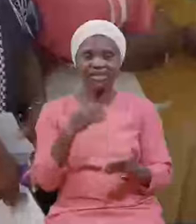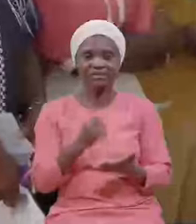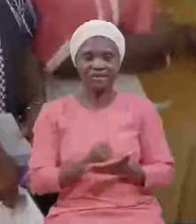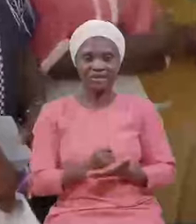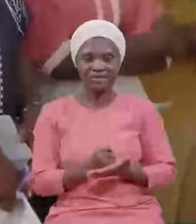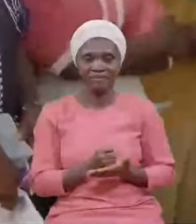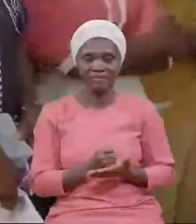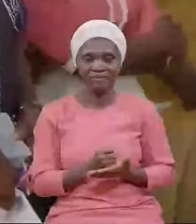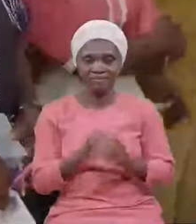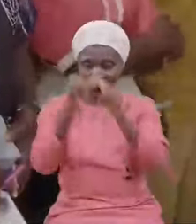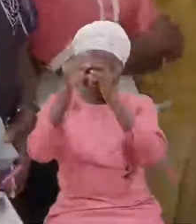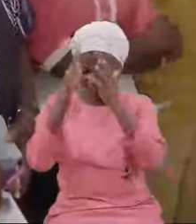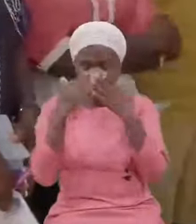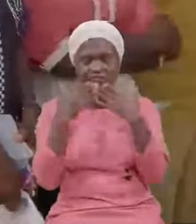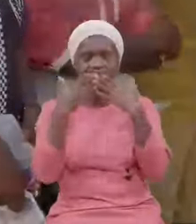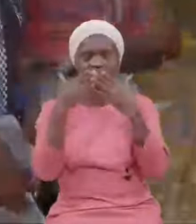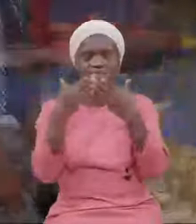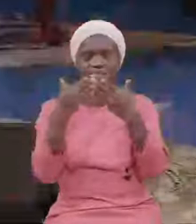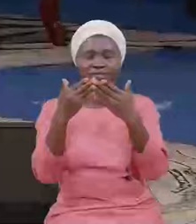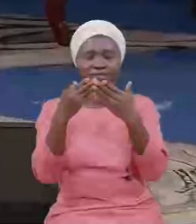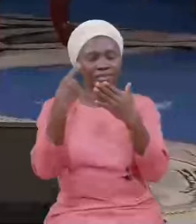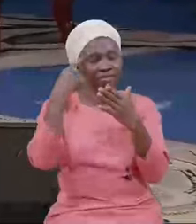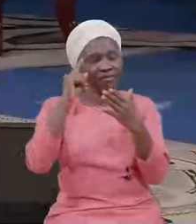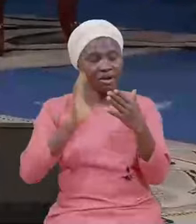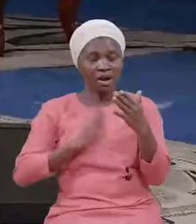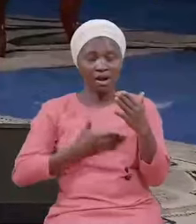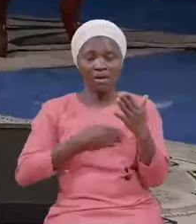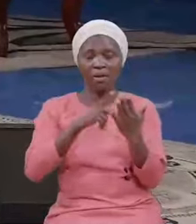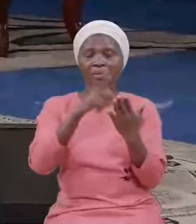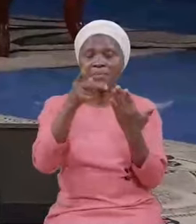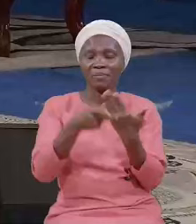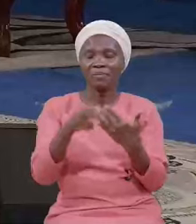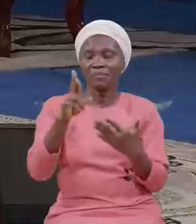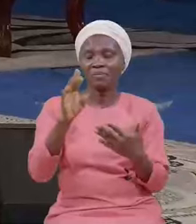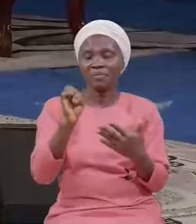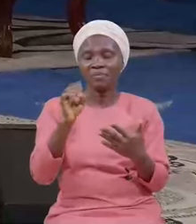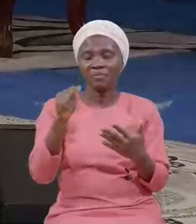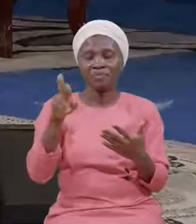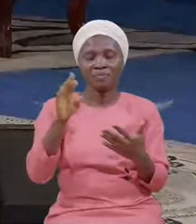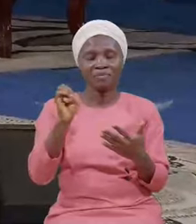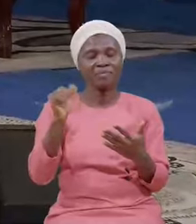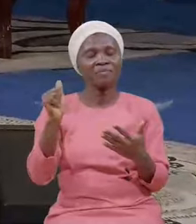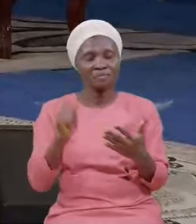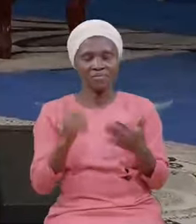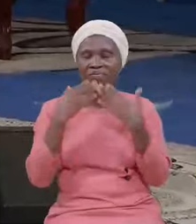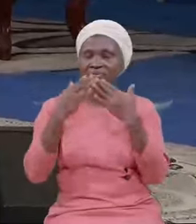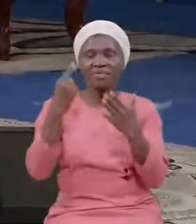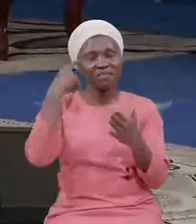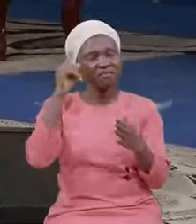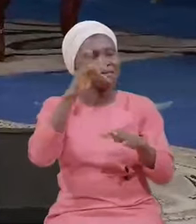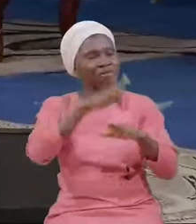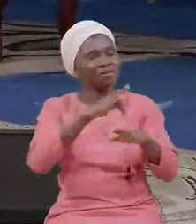Et Dieu bénit chacun de vous en ce jour au nom de Jésus. Père, nous te remercions pour notre